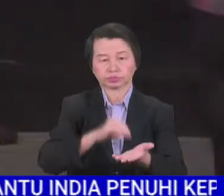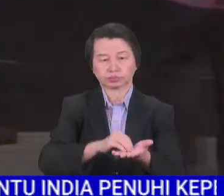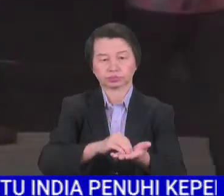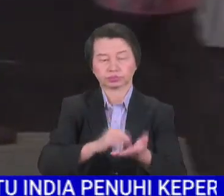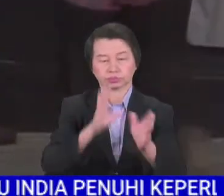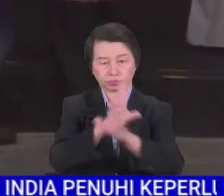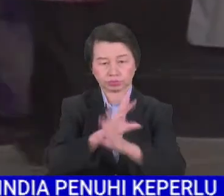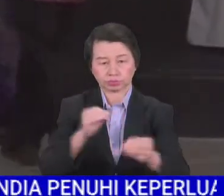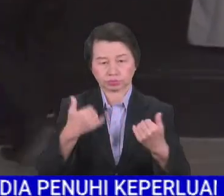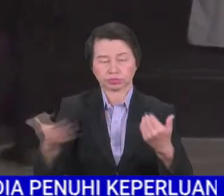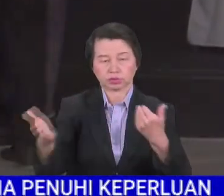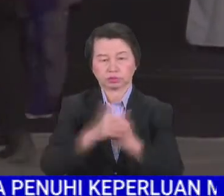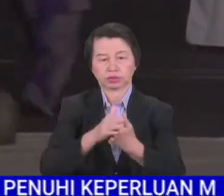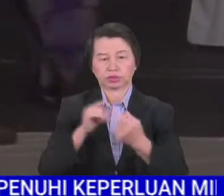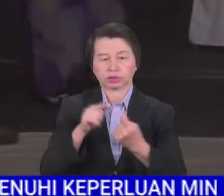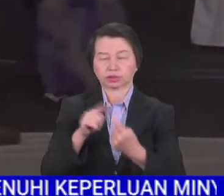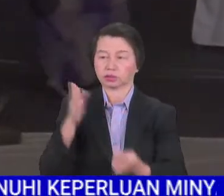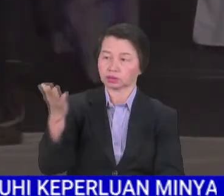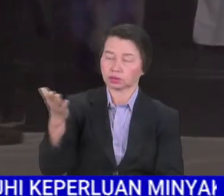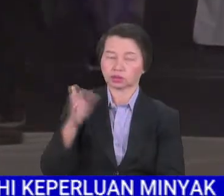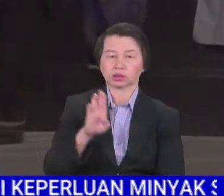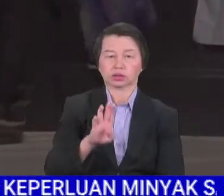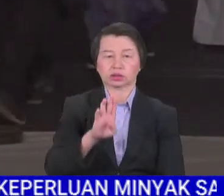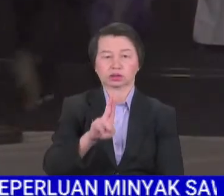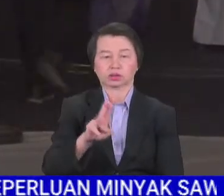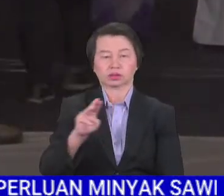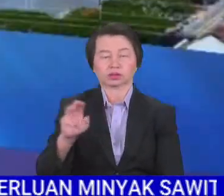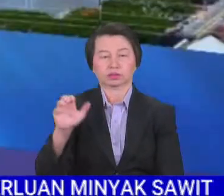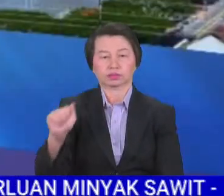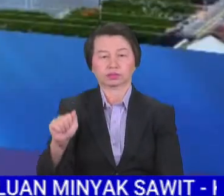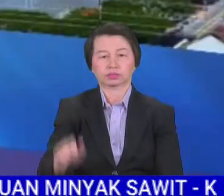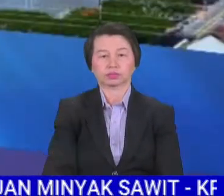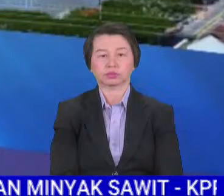Untuk itu, kita kembali bersama Buma di Studio Kuching. Silakan.